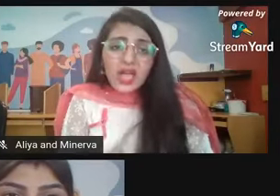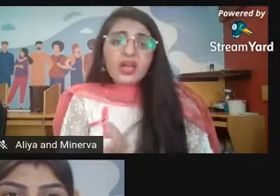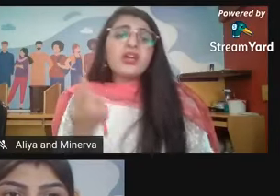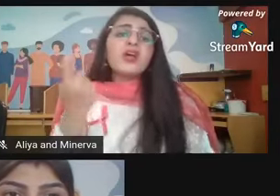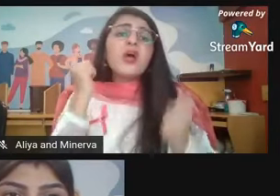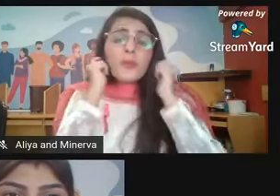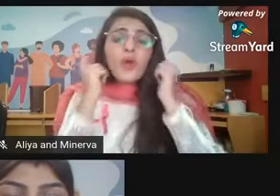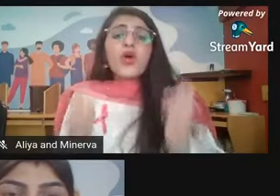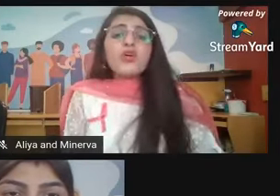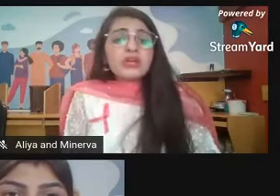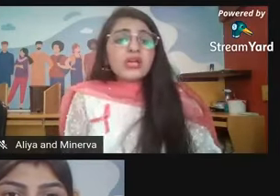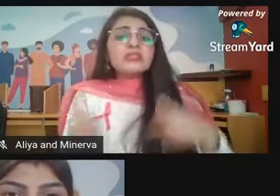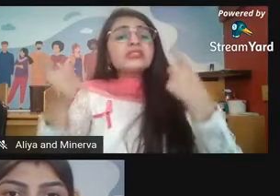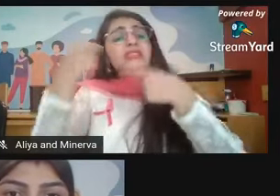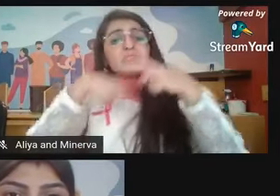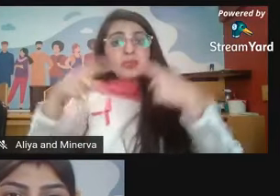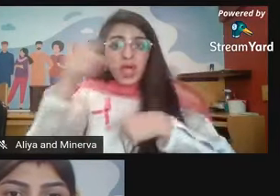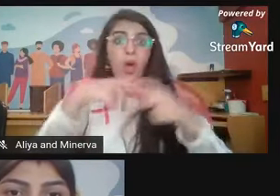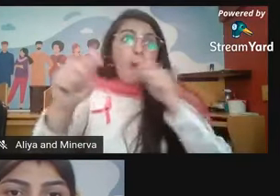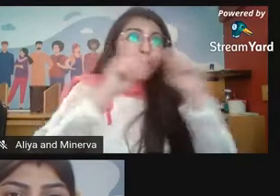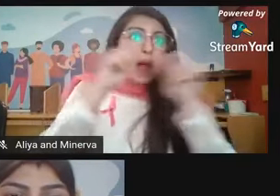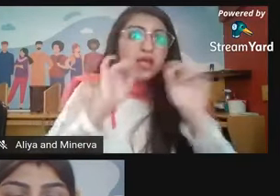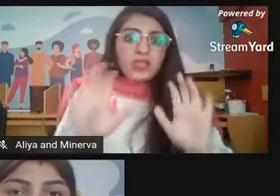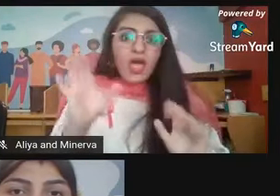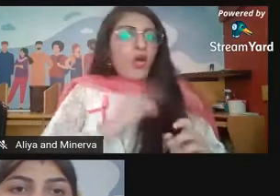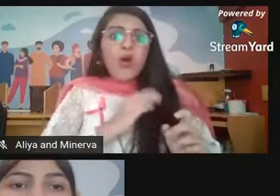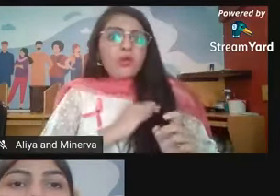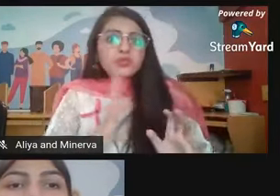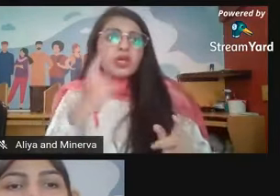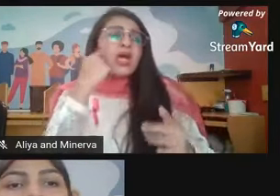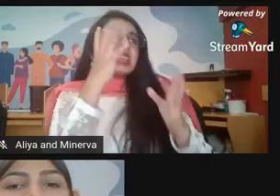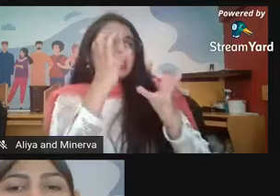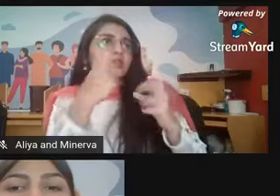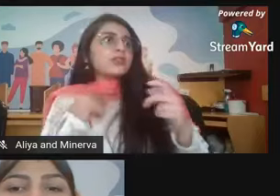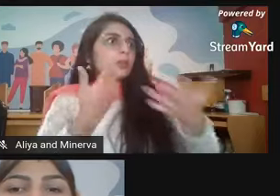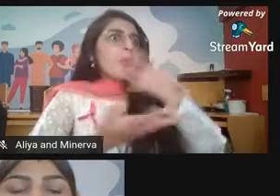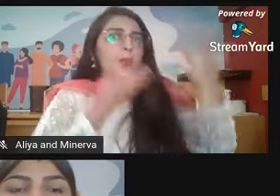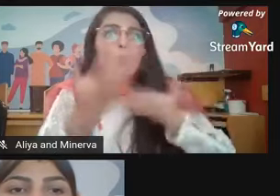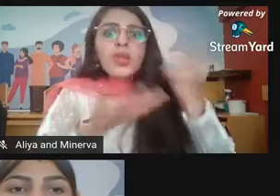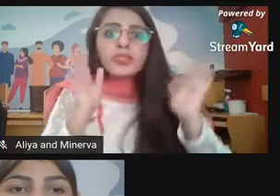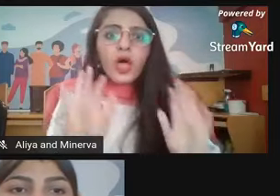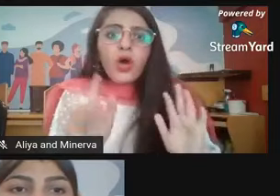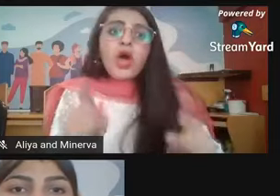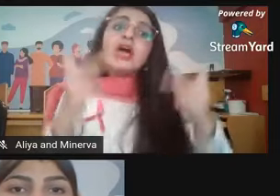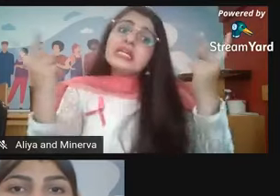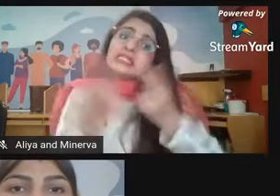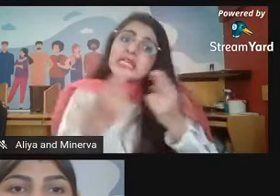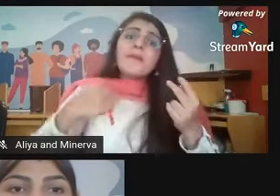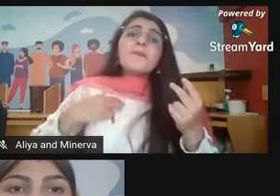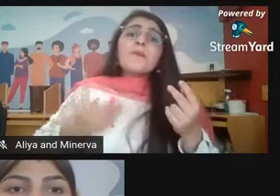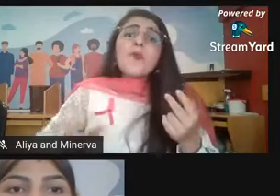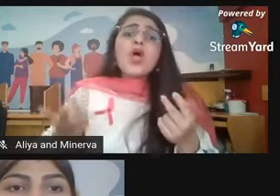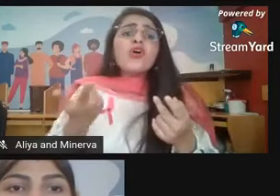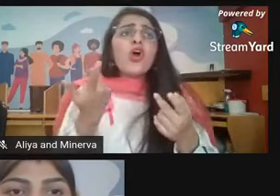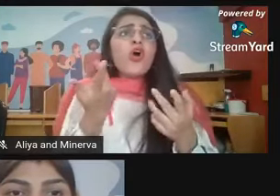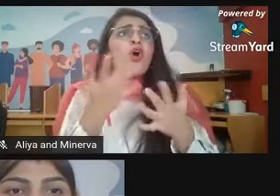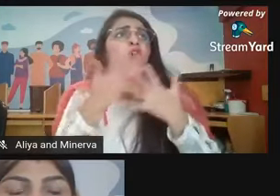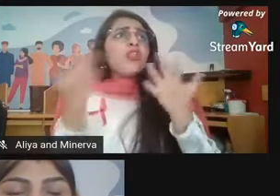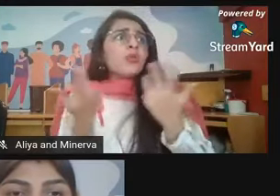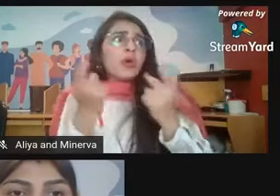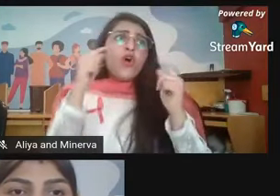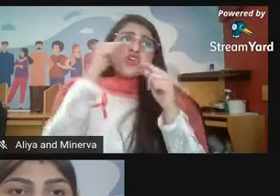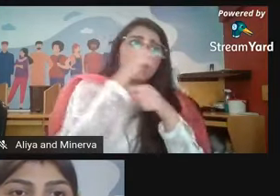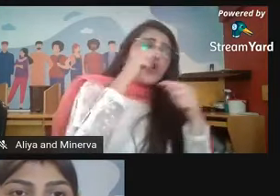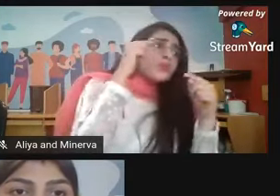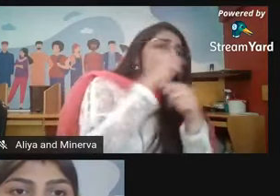हमारे पांव है. जब हम इसके बारे में बात करते हुए नहीं कतराते तो व्हाई अबाउट ब्रेस्ट? व्हाई वी हैव मेड ब्रेस्ट सच अ टैबू